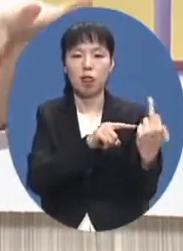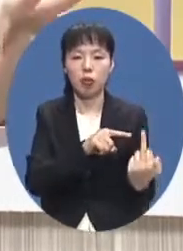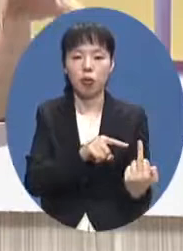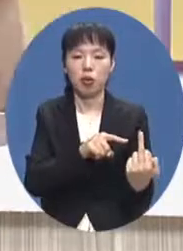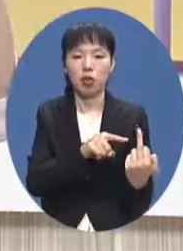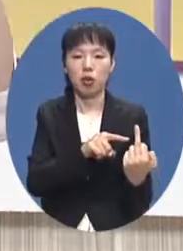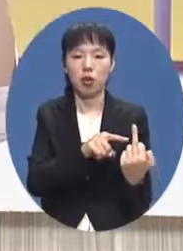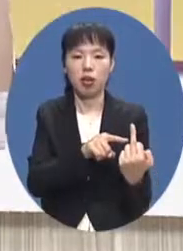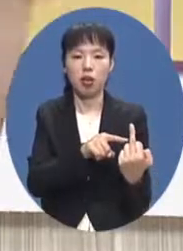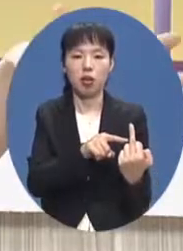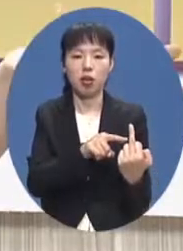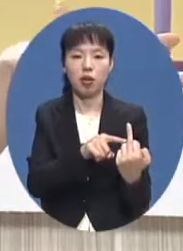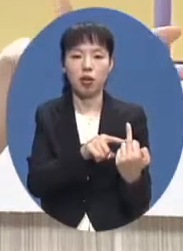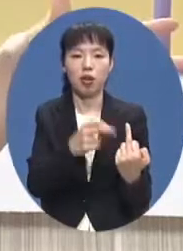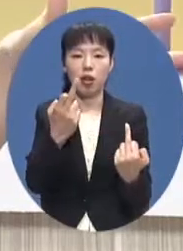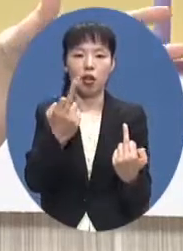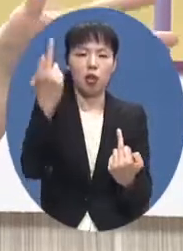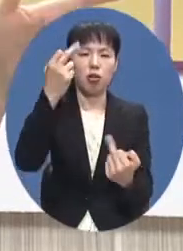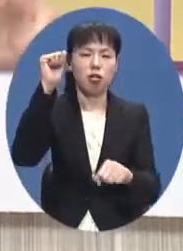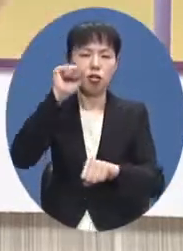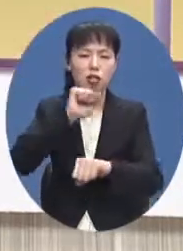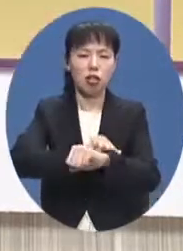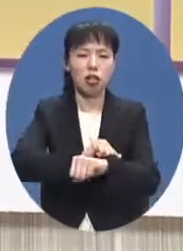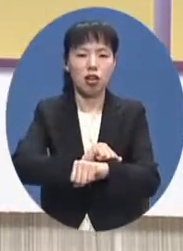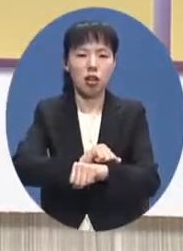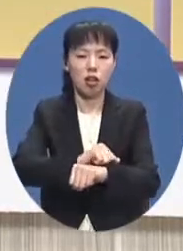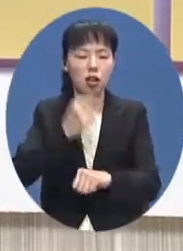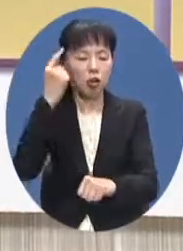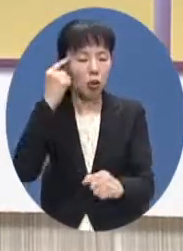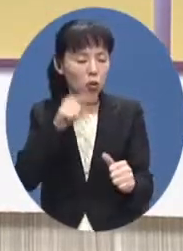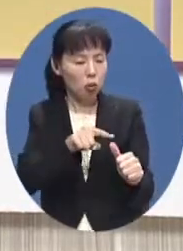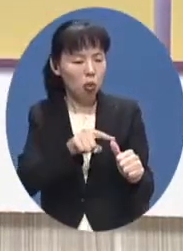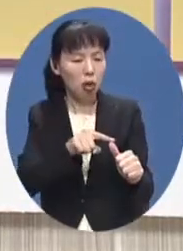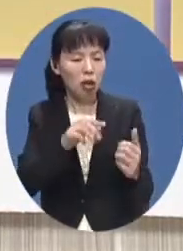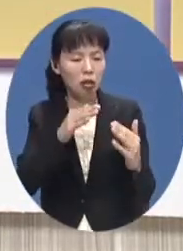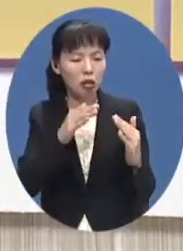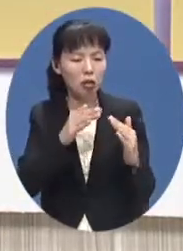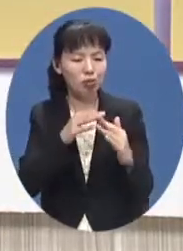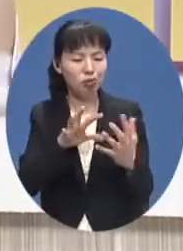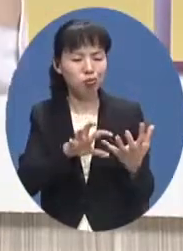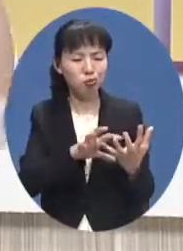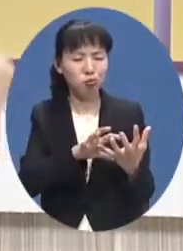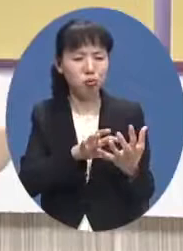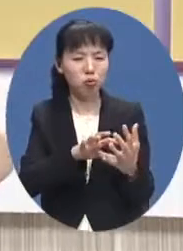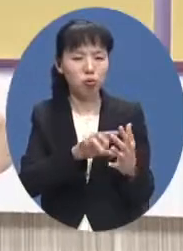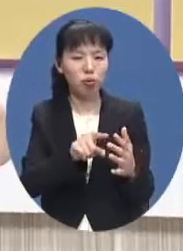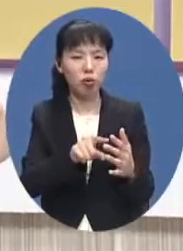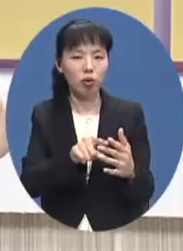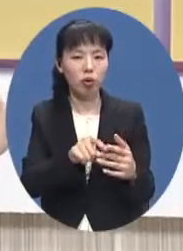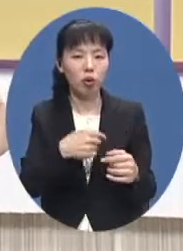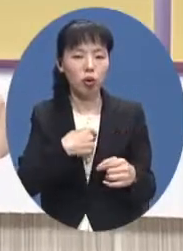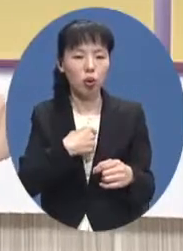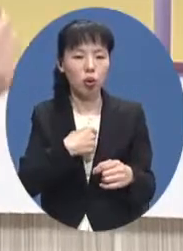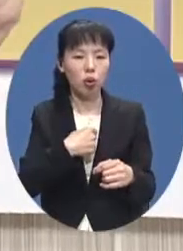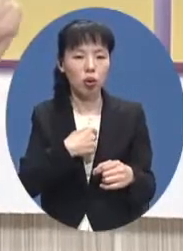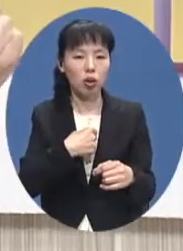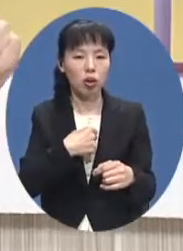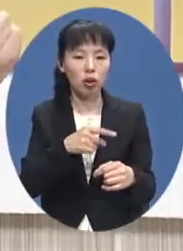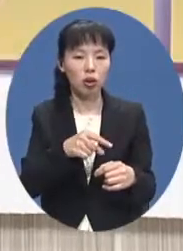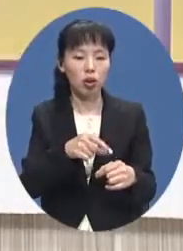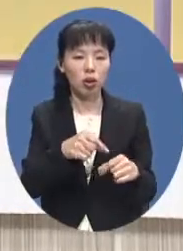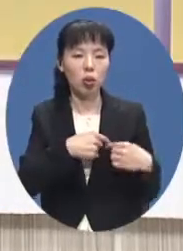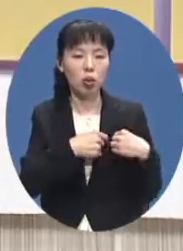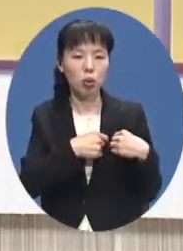동생이 뭐 이렇게 형은 잘하는데 너는 왜 이렇게 집안이 엉망이니 이렇게 하지 마시고 옷이 떨어졌네. 그러니까 이